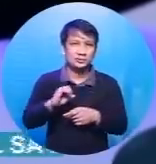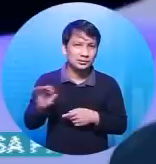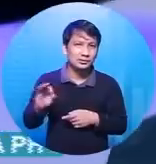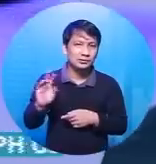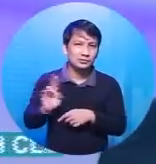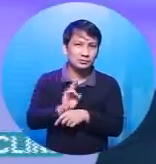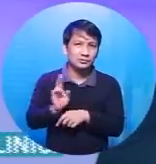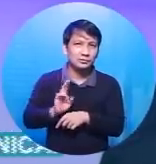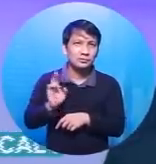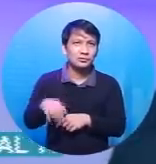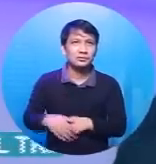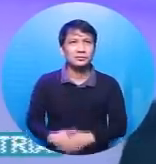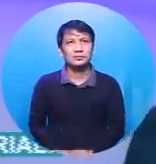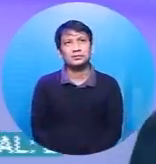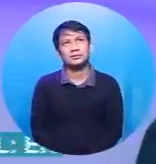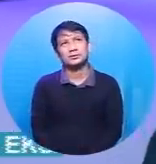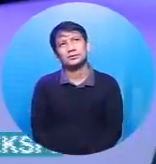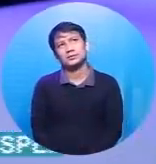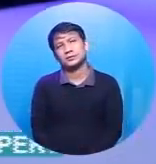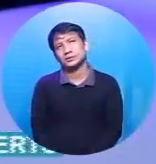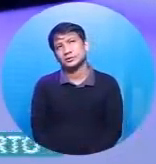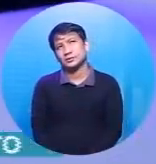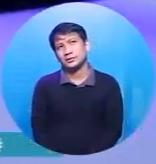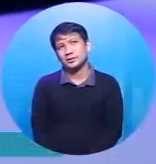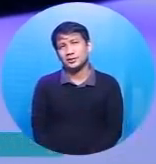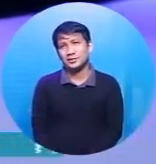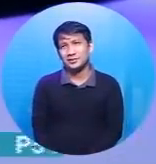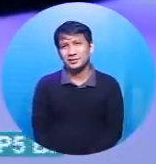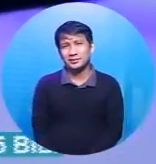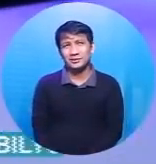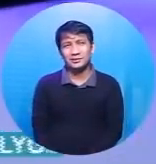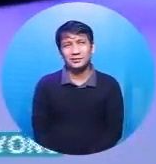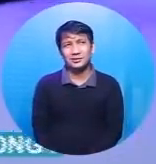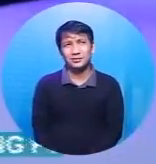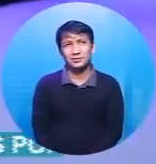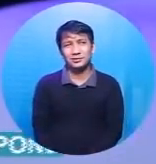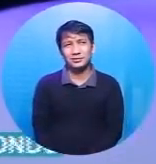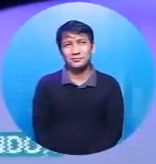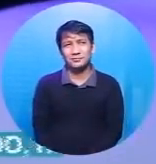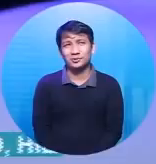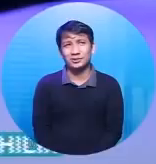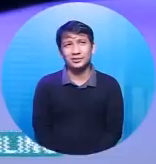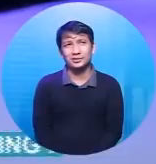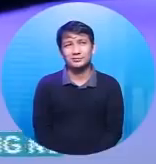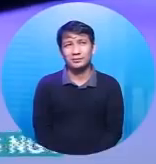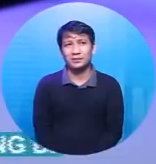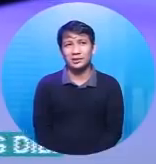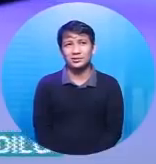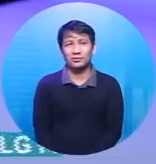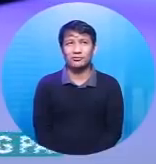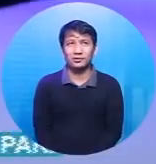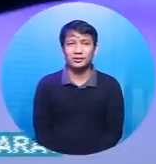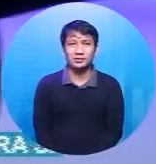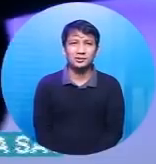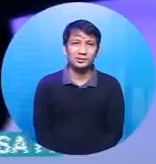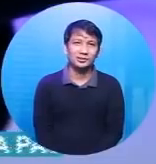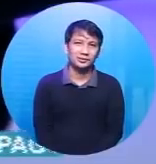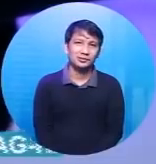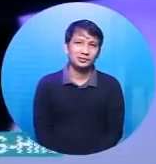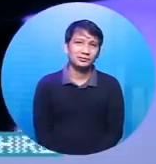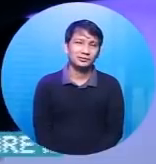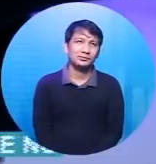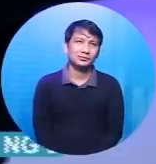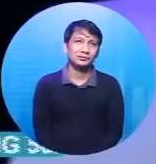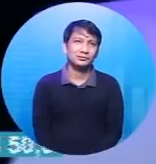tama itong dinadahil nating numero. At tumpak. Okay. Baka ito'y friendship lamang ni Tintin o friendship lamang